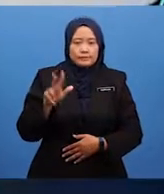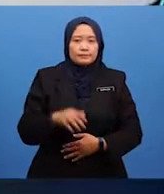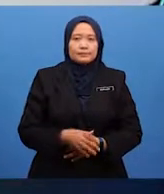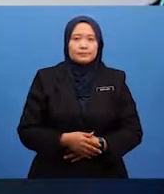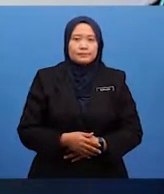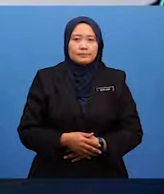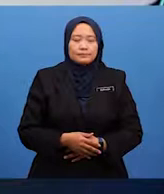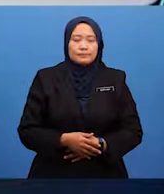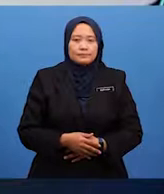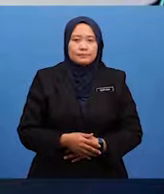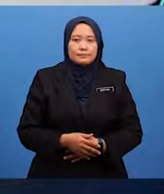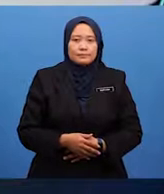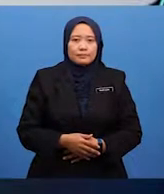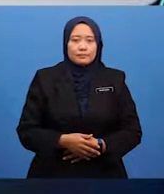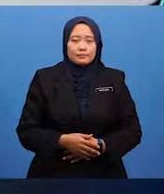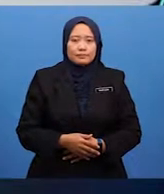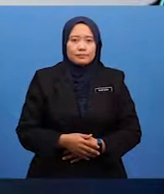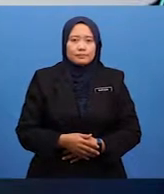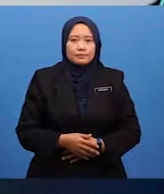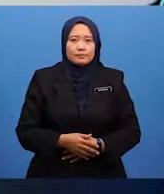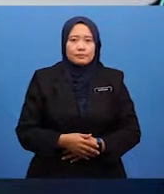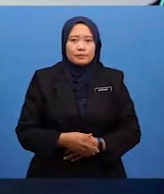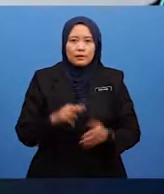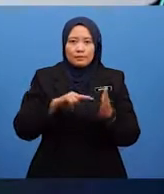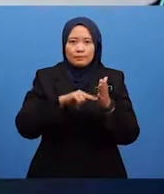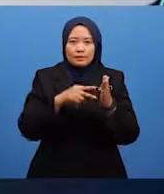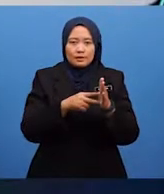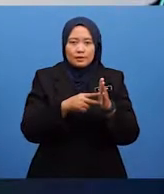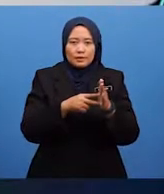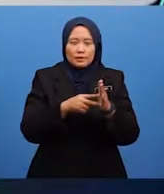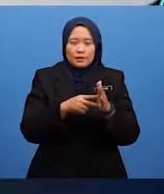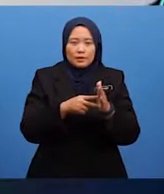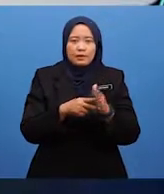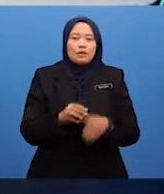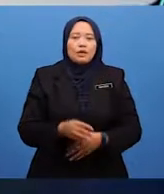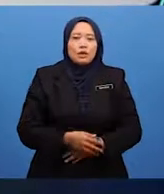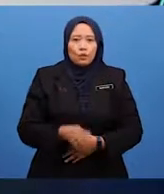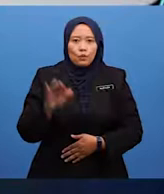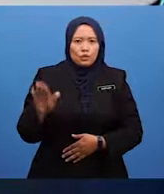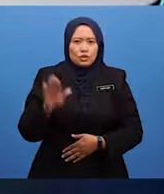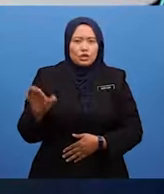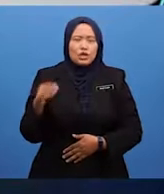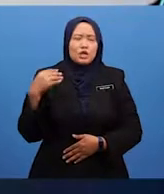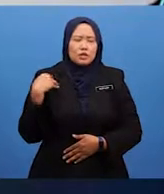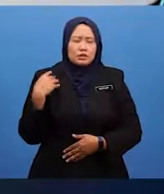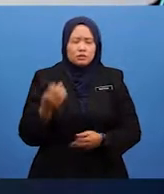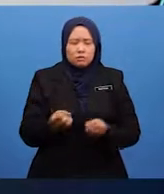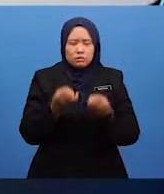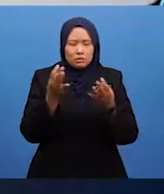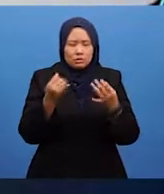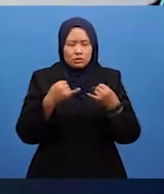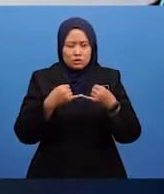ortografi Ya baik masuknya unsur n ini pun hadir beberapa jenis juga cepat maksudnya tak Jola